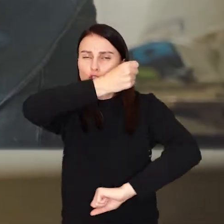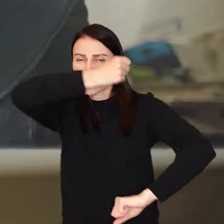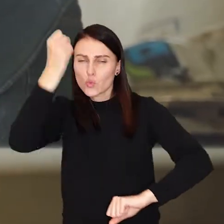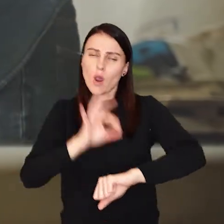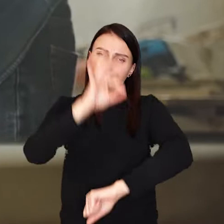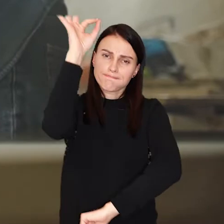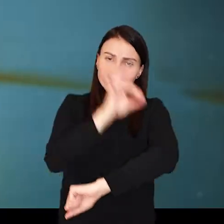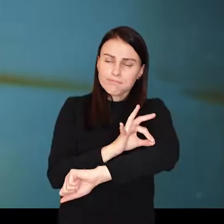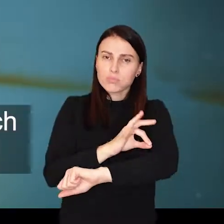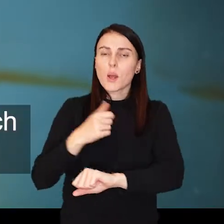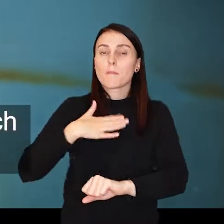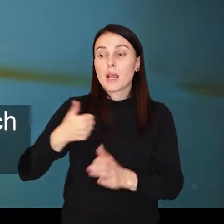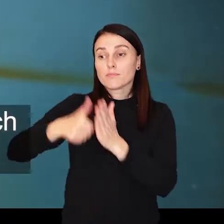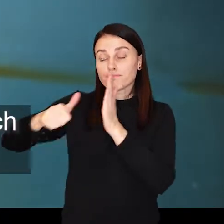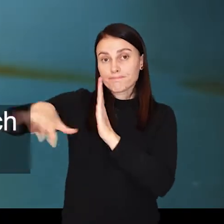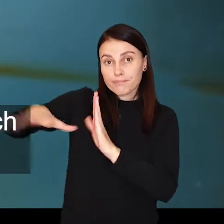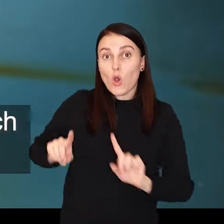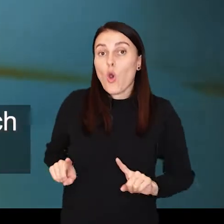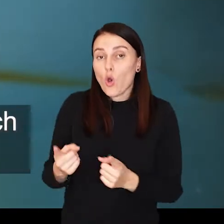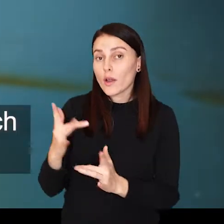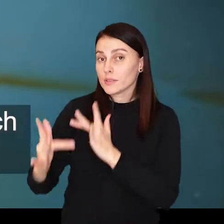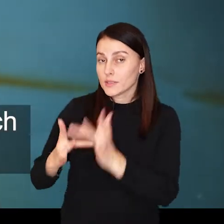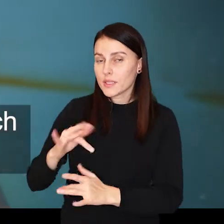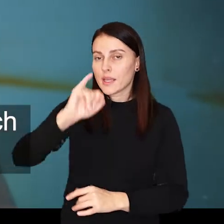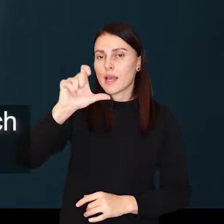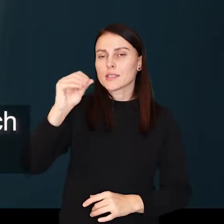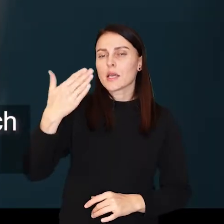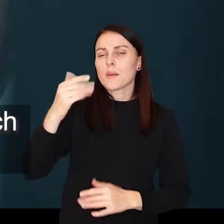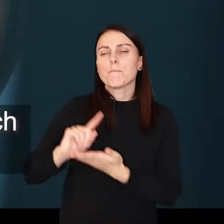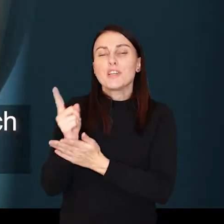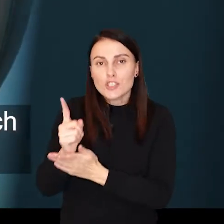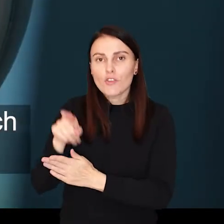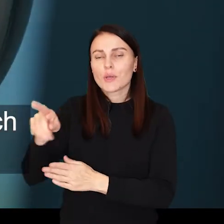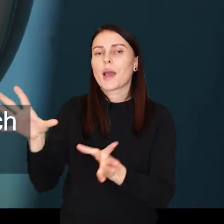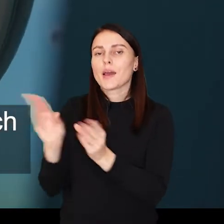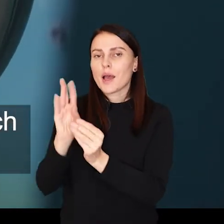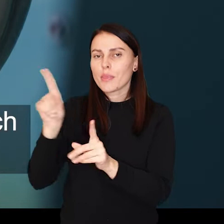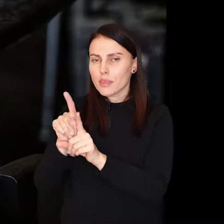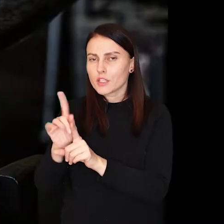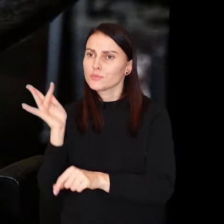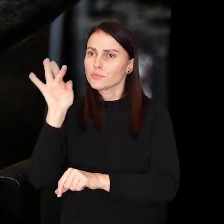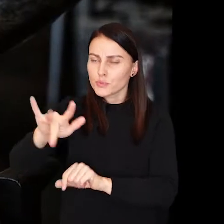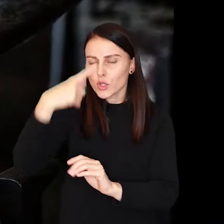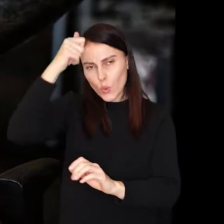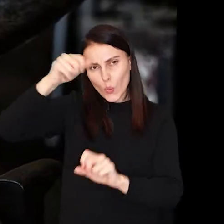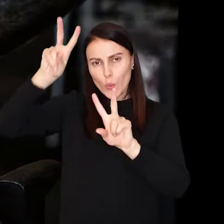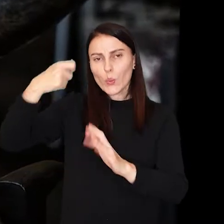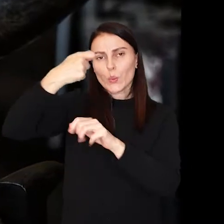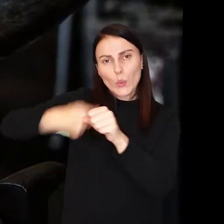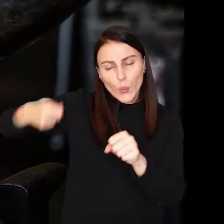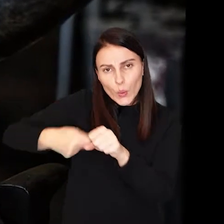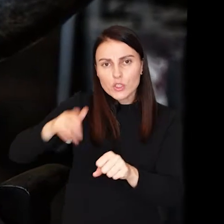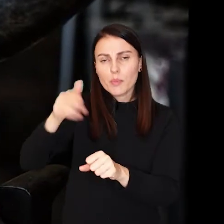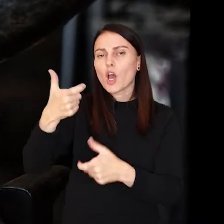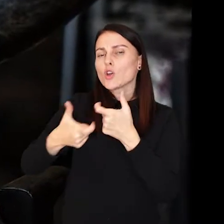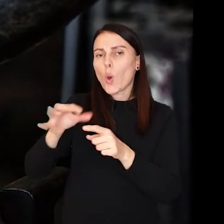architektoniczne. Przewodnik miejski, organizator wycieczek rowerowych Jacek Myszkowski zabierze Was też do kuźni, a po swojej pracowni